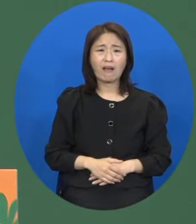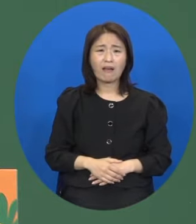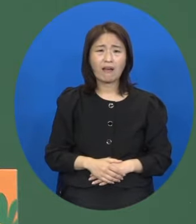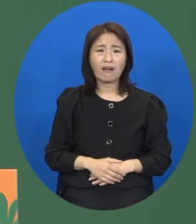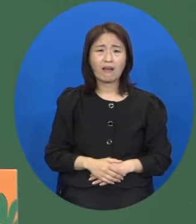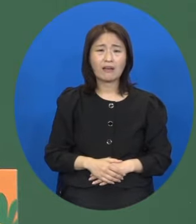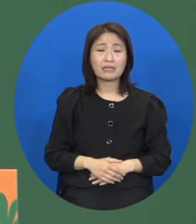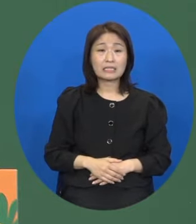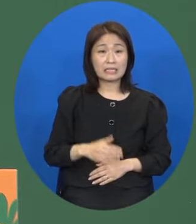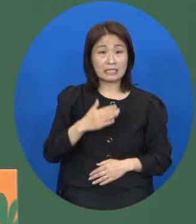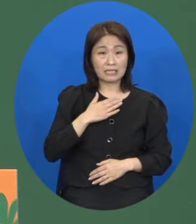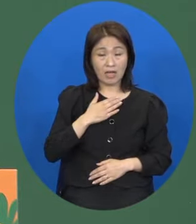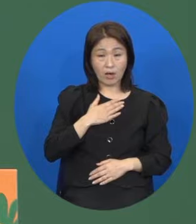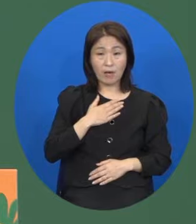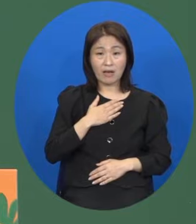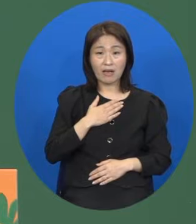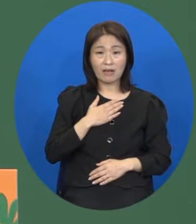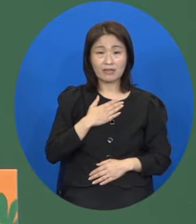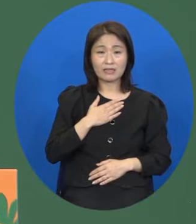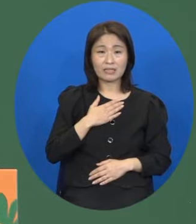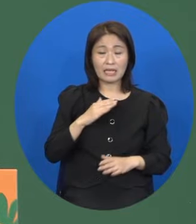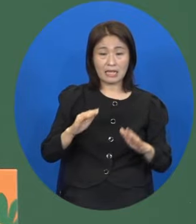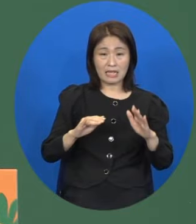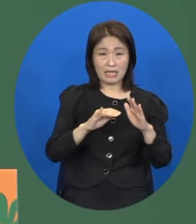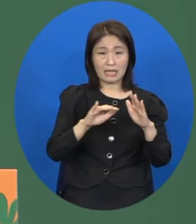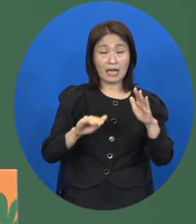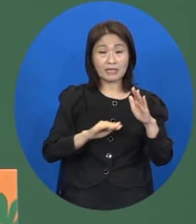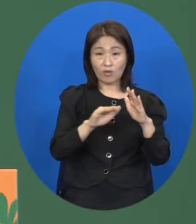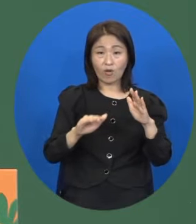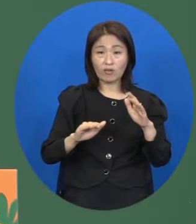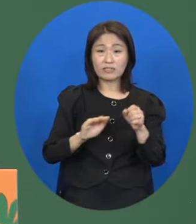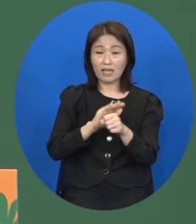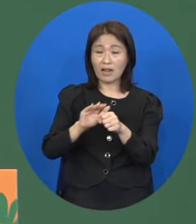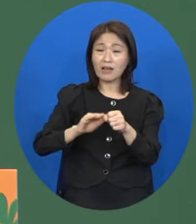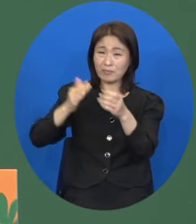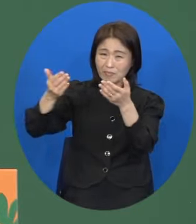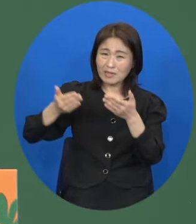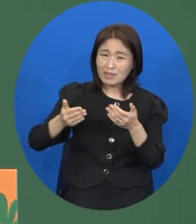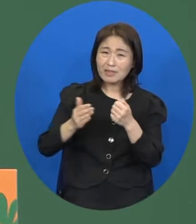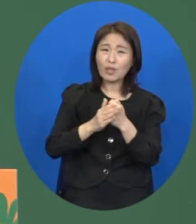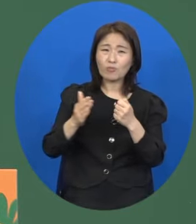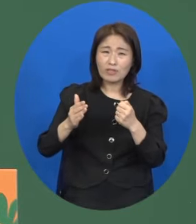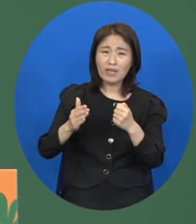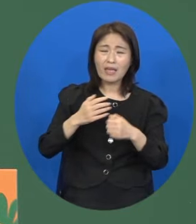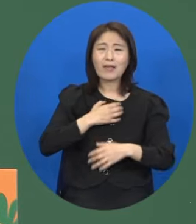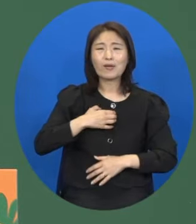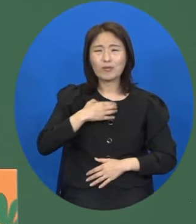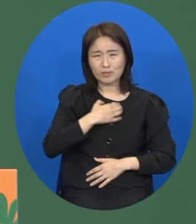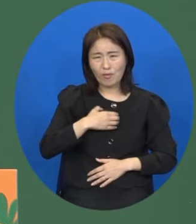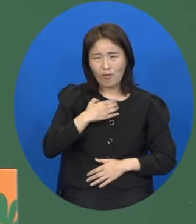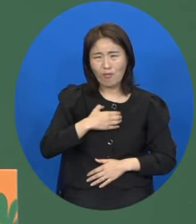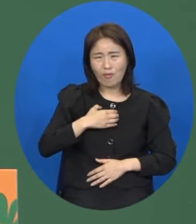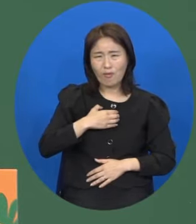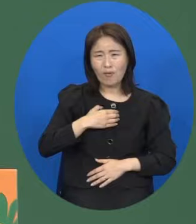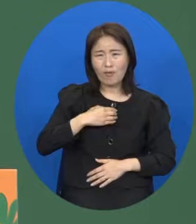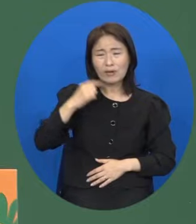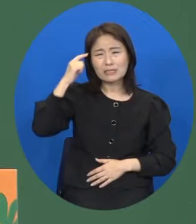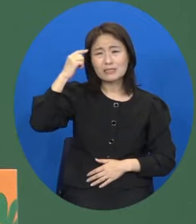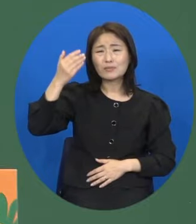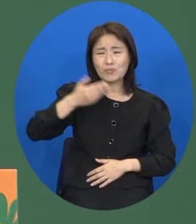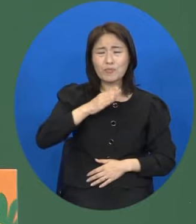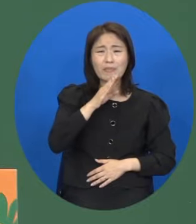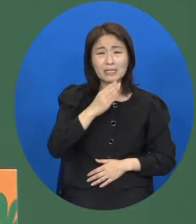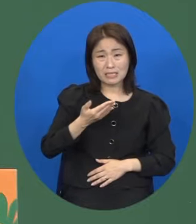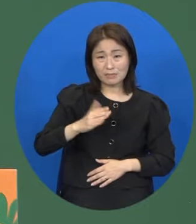저와 우리 가정을 사랑하셔서 걱정하는 마음에 해주신 말씀 알겠는데 이분이 하나 모르고 있는